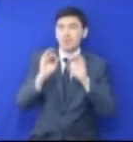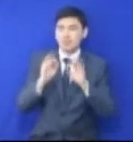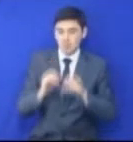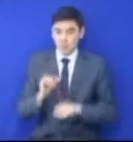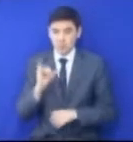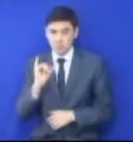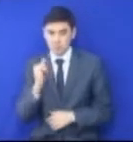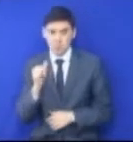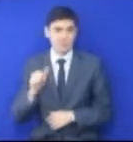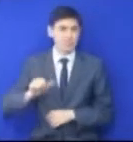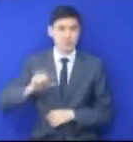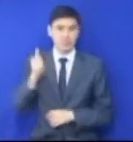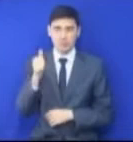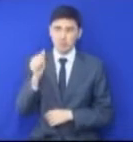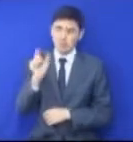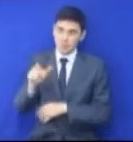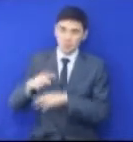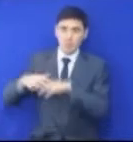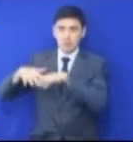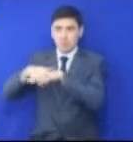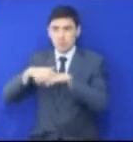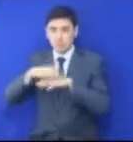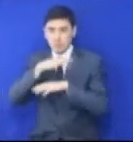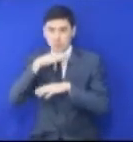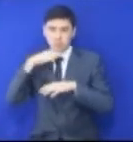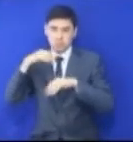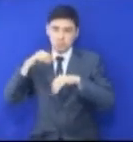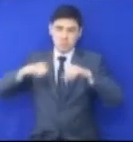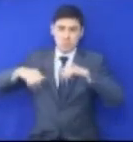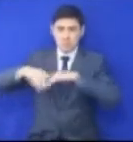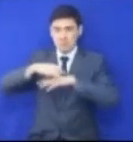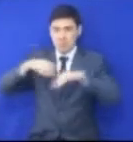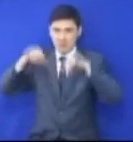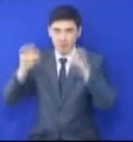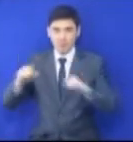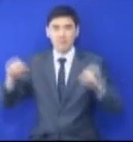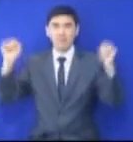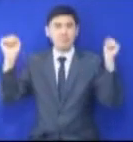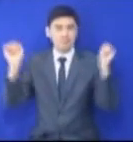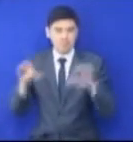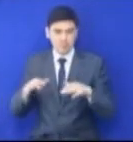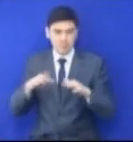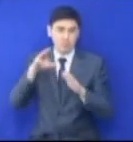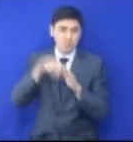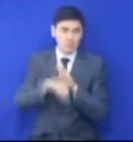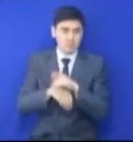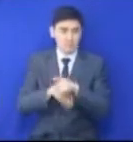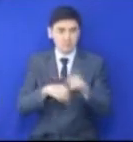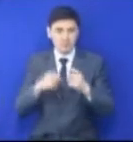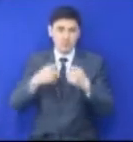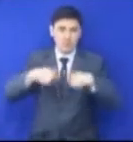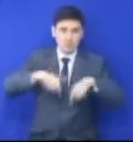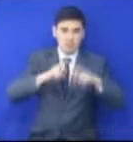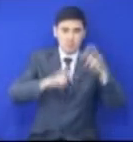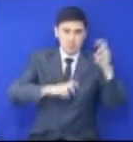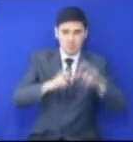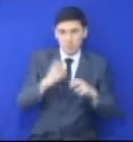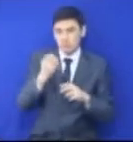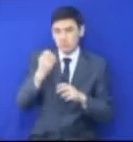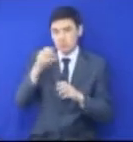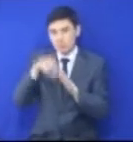массовостью. На уборку территории вышли не только госслужащие и работники бюджетных организаций, но и коллективы предприятий и финансовых